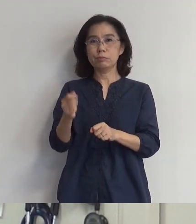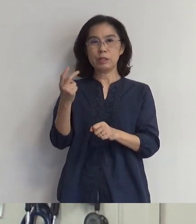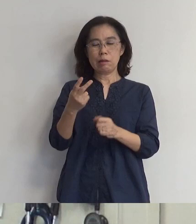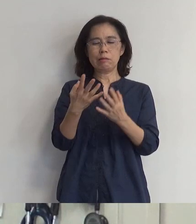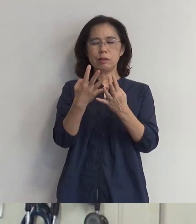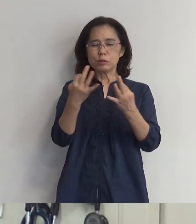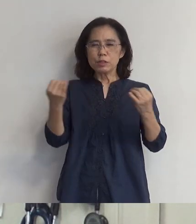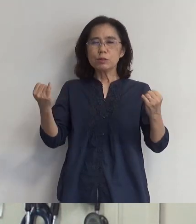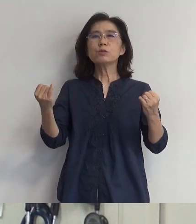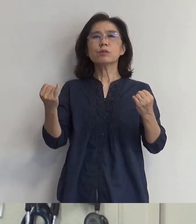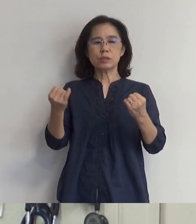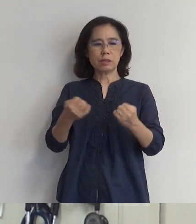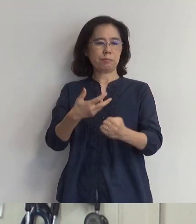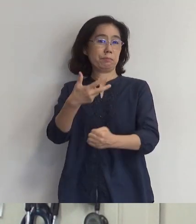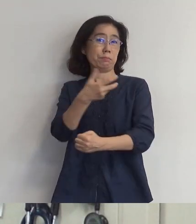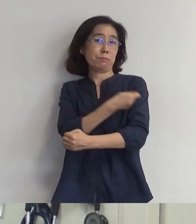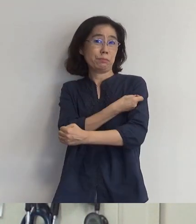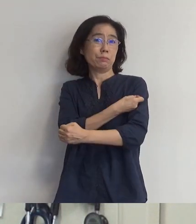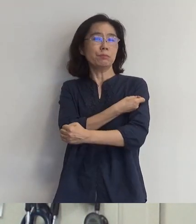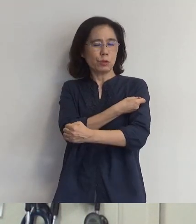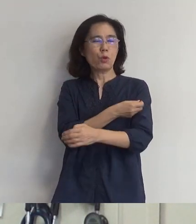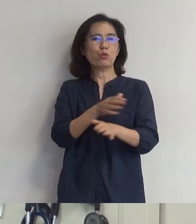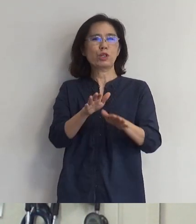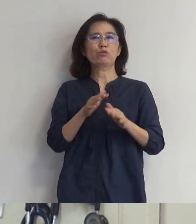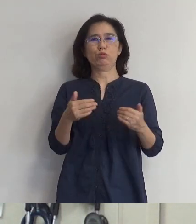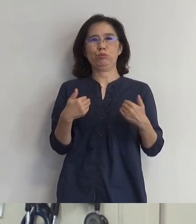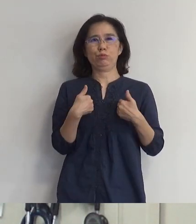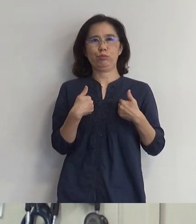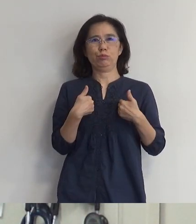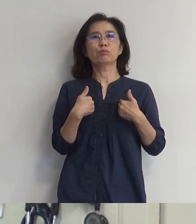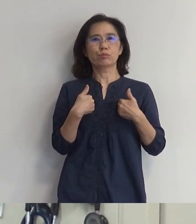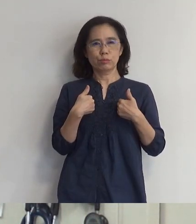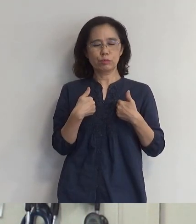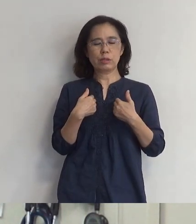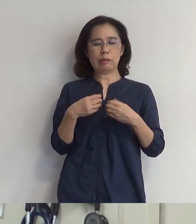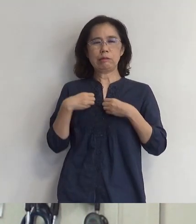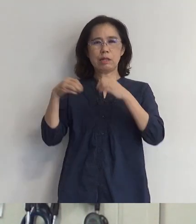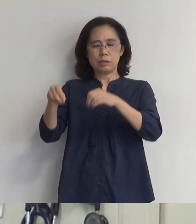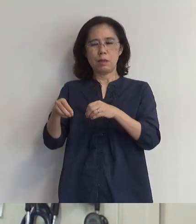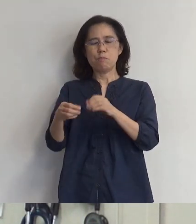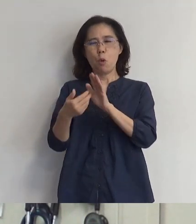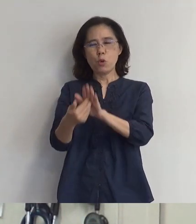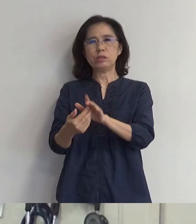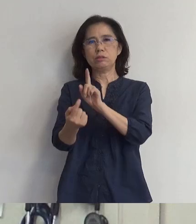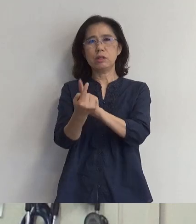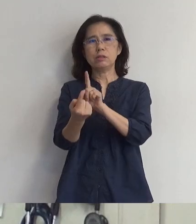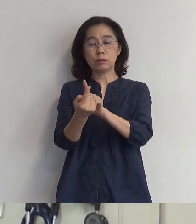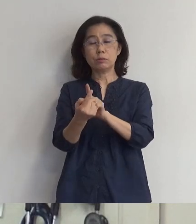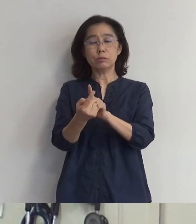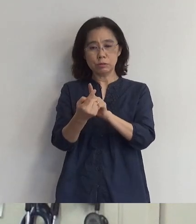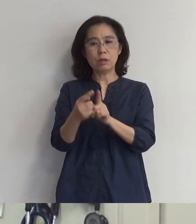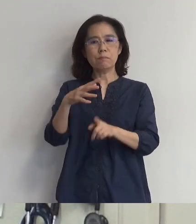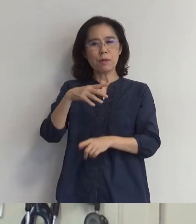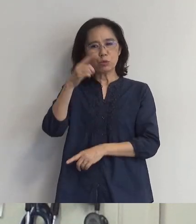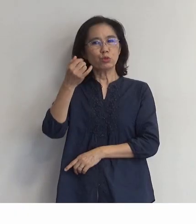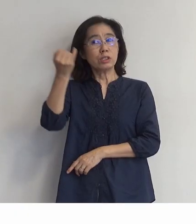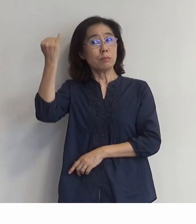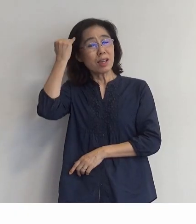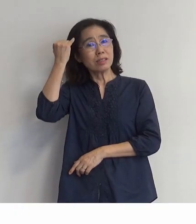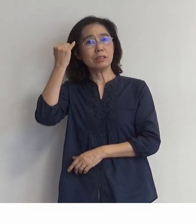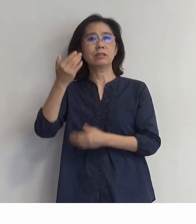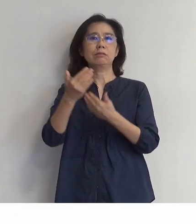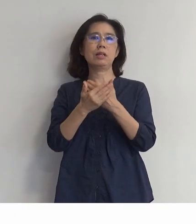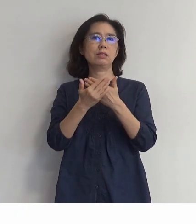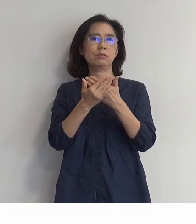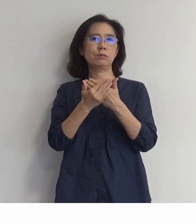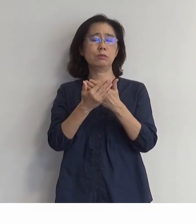ワクチン接種を受けることです。感染防止対策についてはまずイメージが大切です。